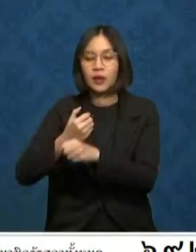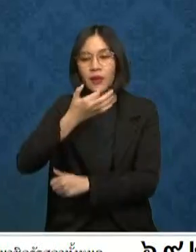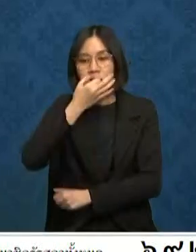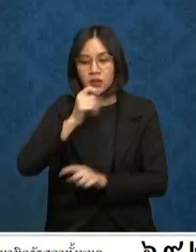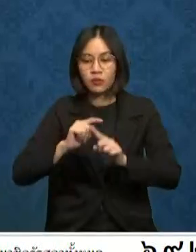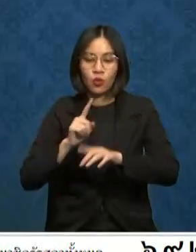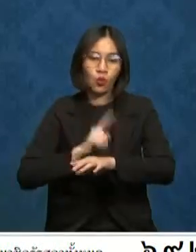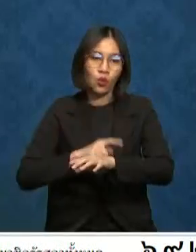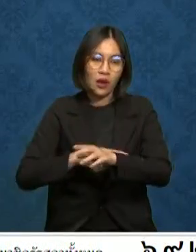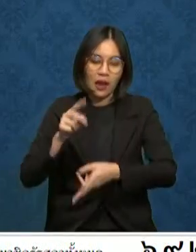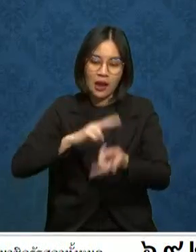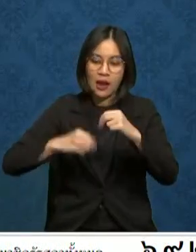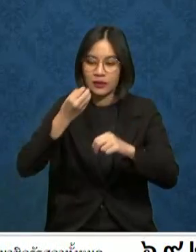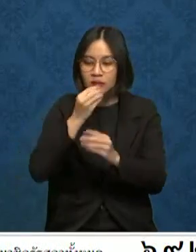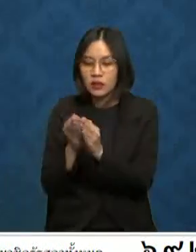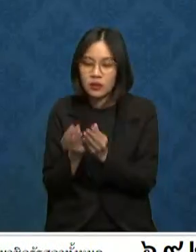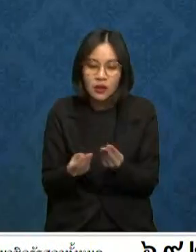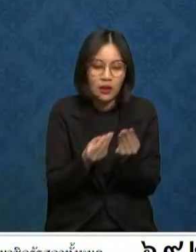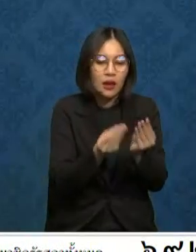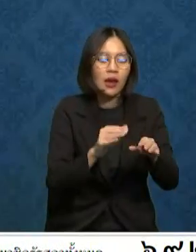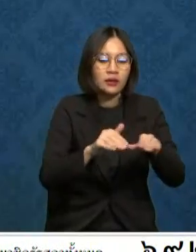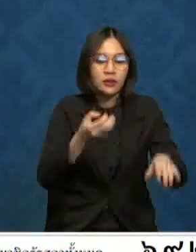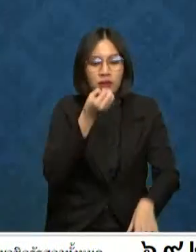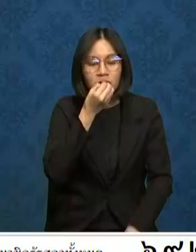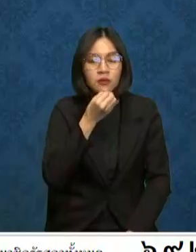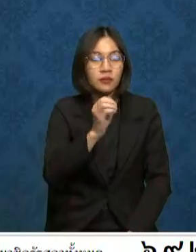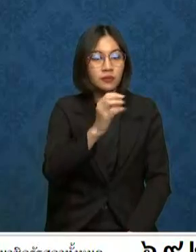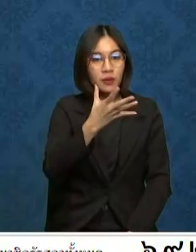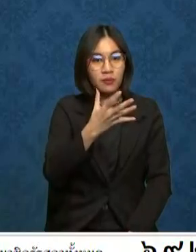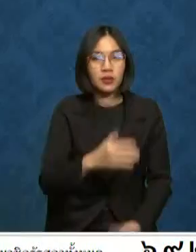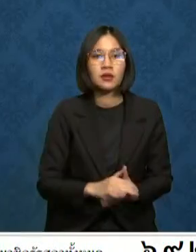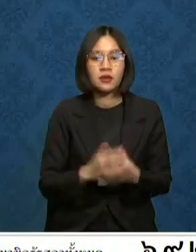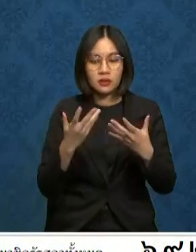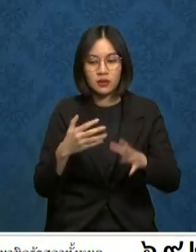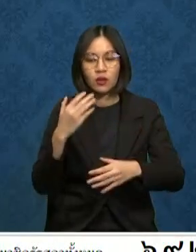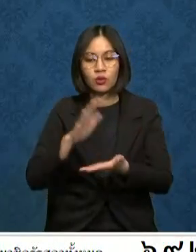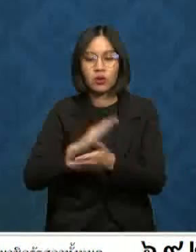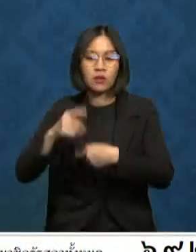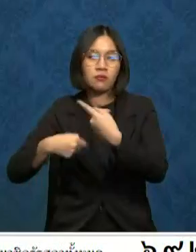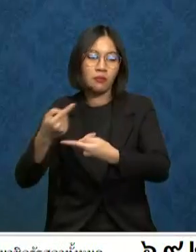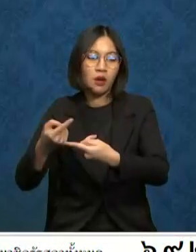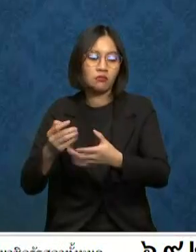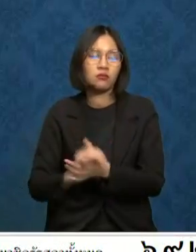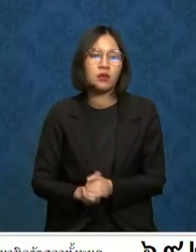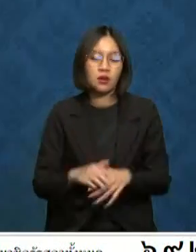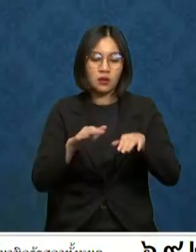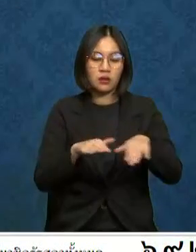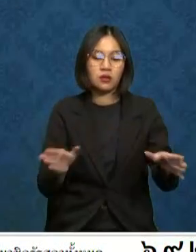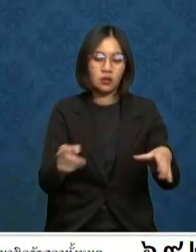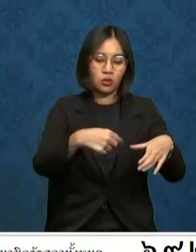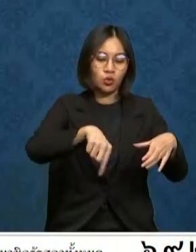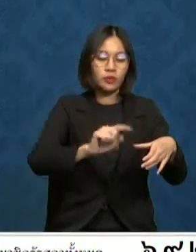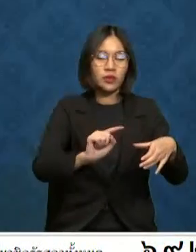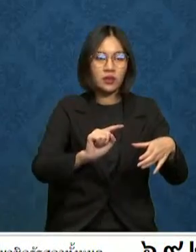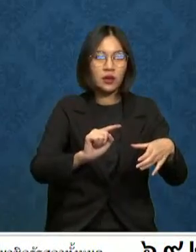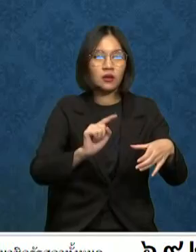ไม่มีเวลาหุงหาอาหารให้เด็กรับประทานก่อนไปโรงเรียนทำให้เด็กเหล่านั้นครับ